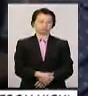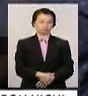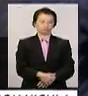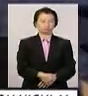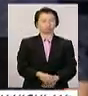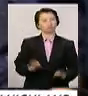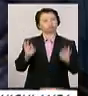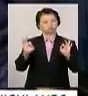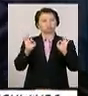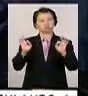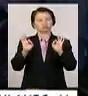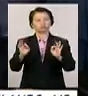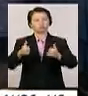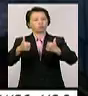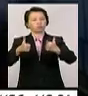dengan